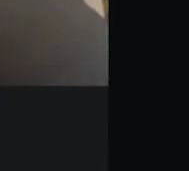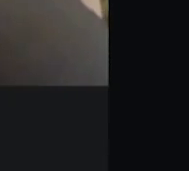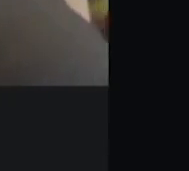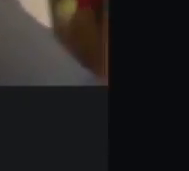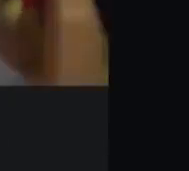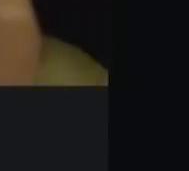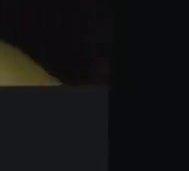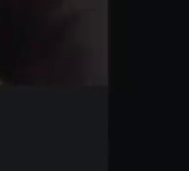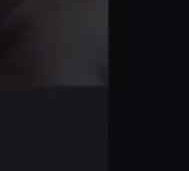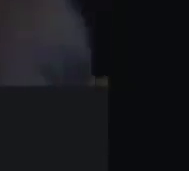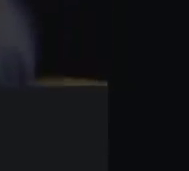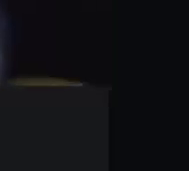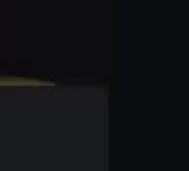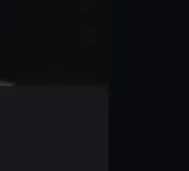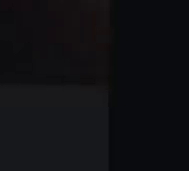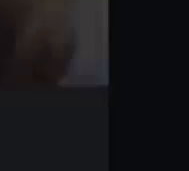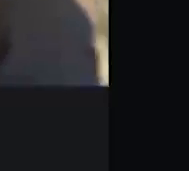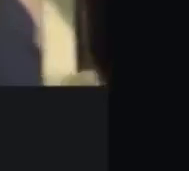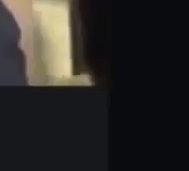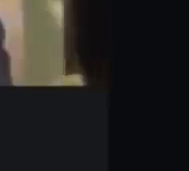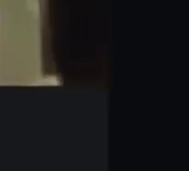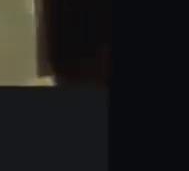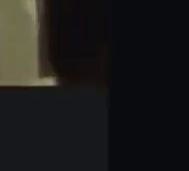Saint-Genis-et-d'Ault, commune de 2000 habitants.